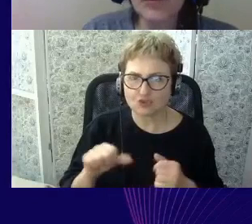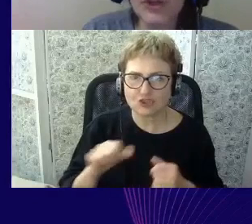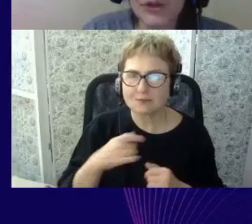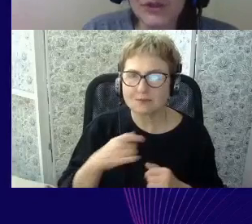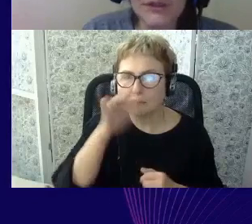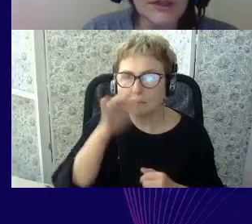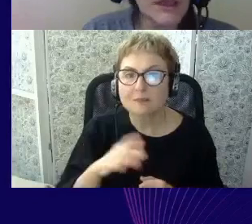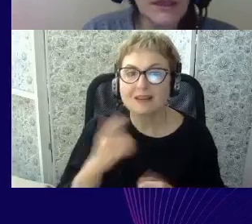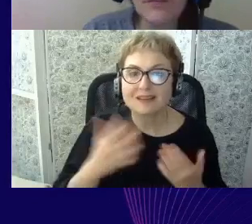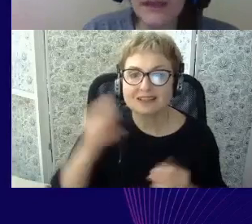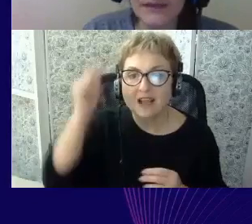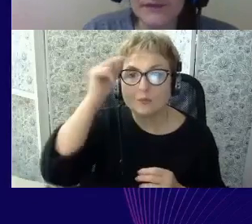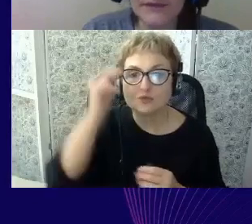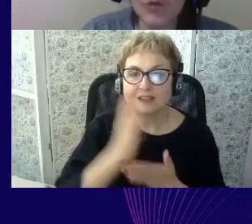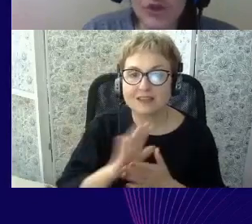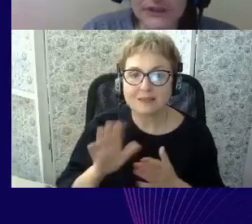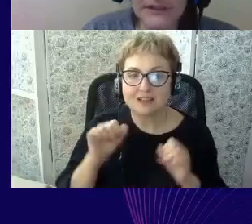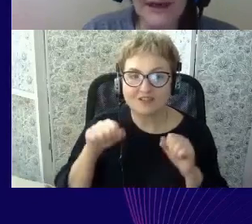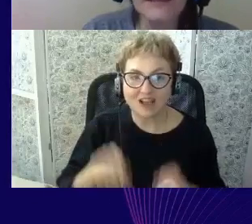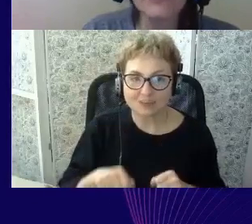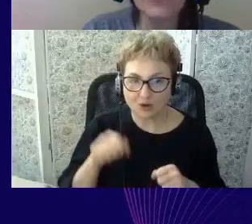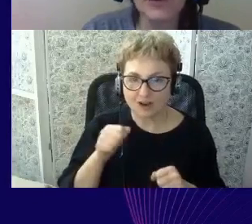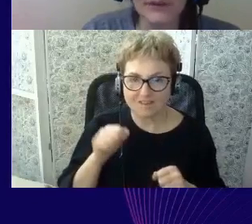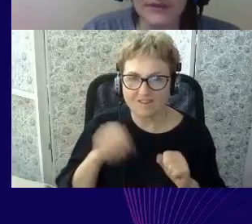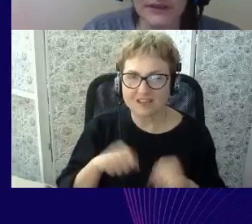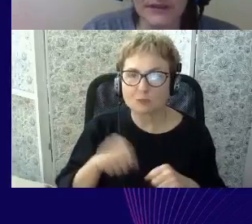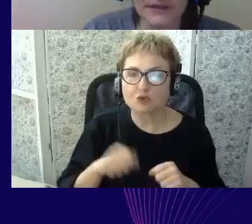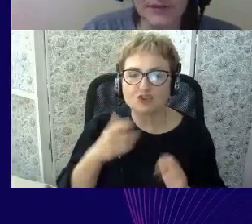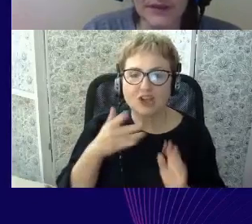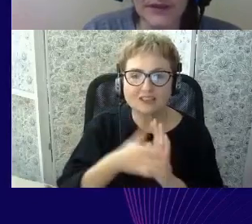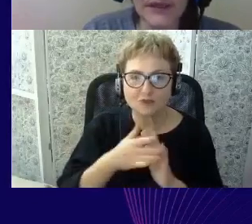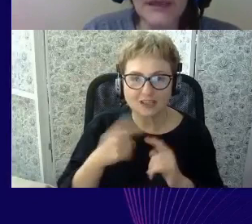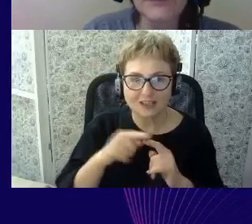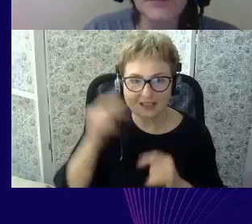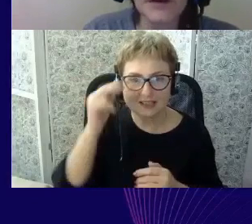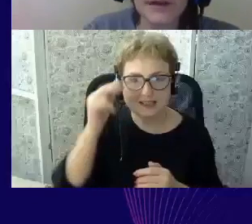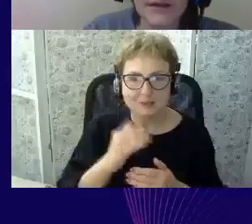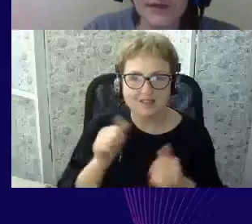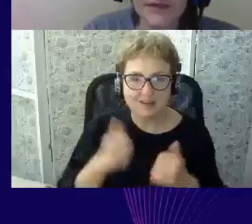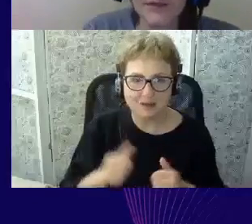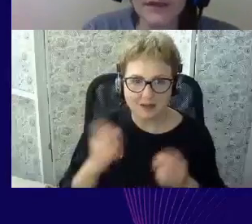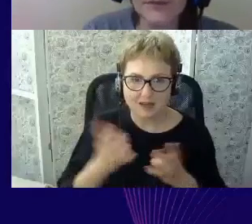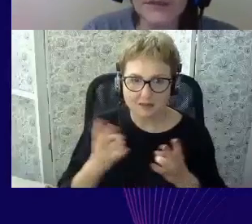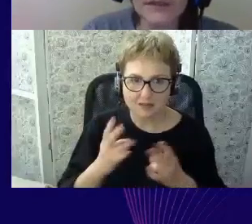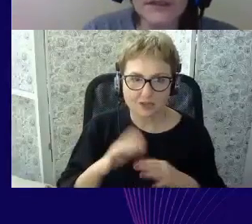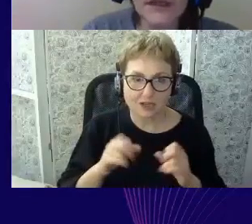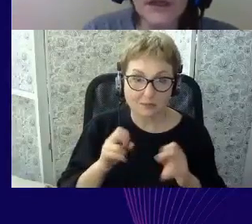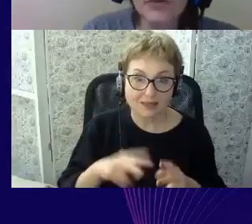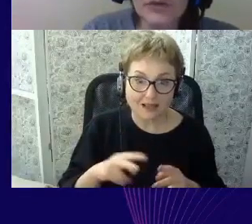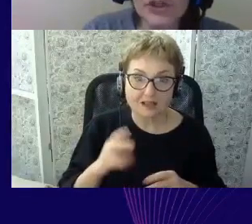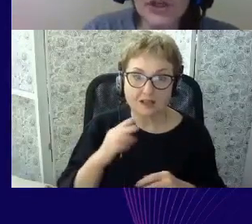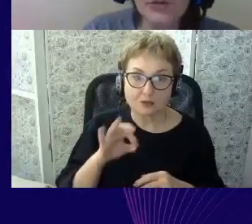Если обучающийся не имеет возможности освоить эти дисциплины и сформировать необходимые